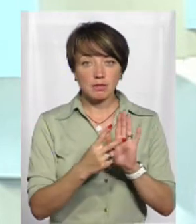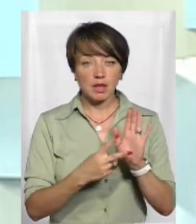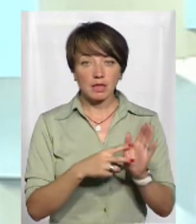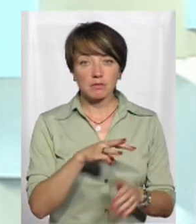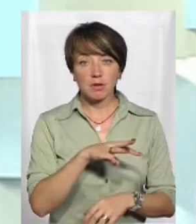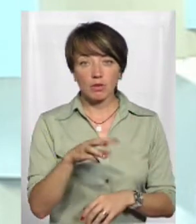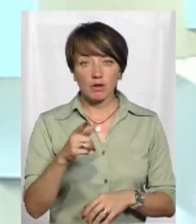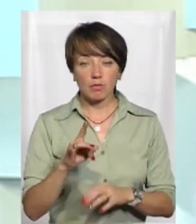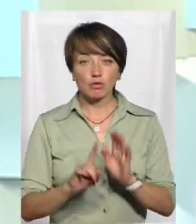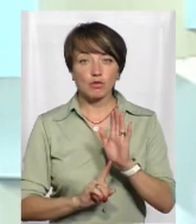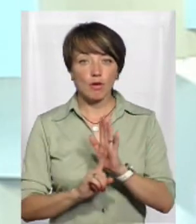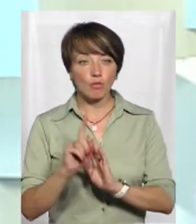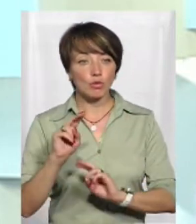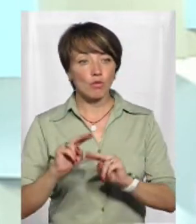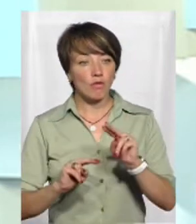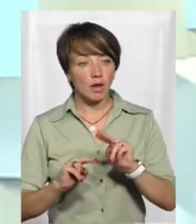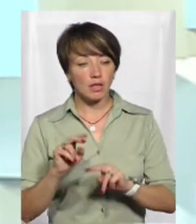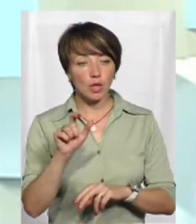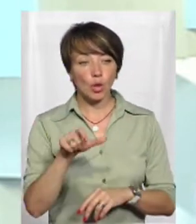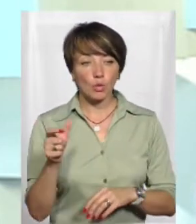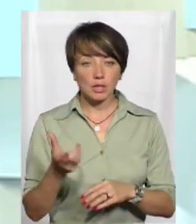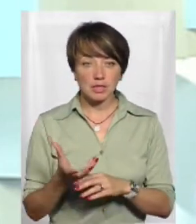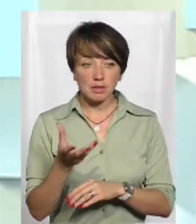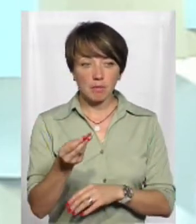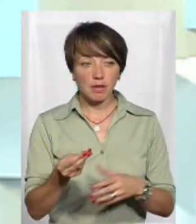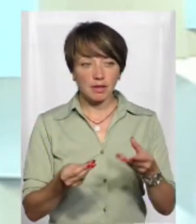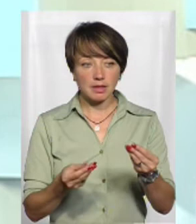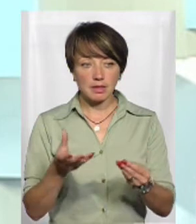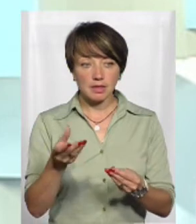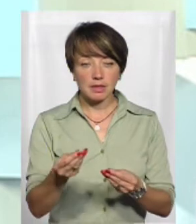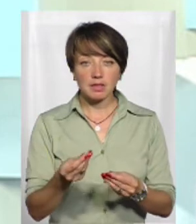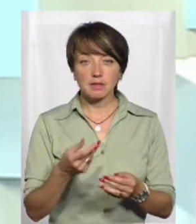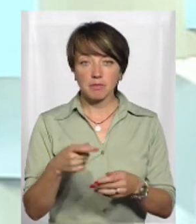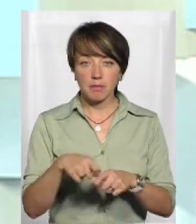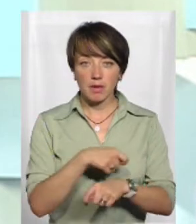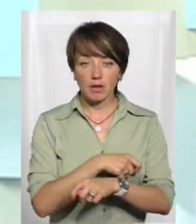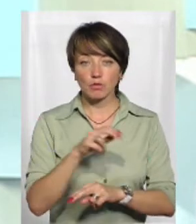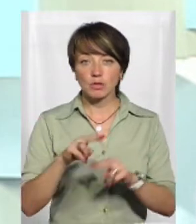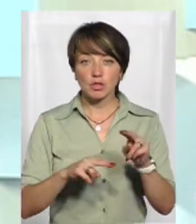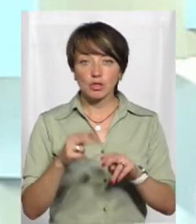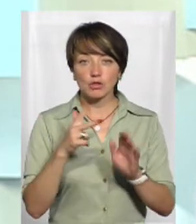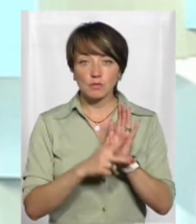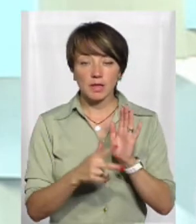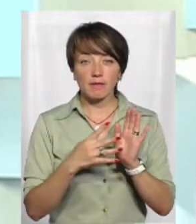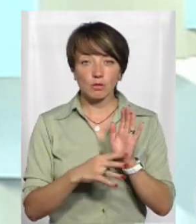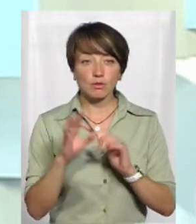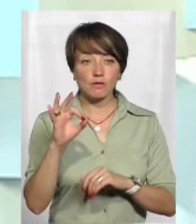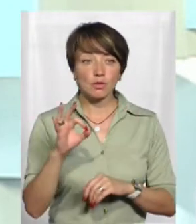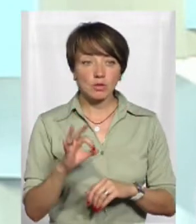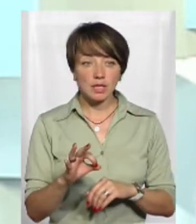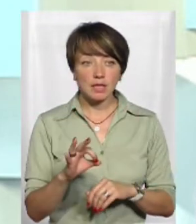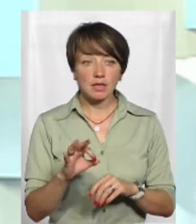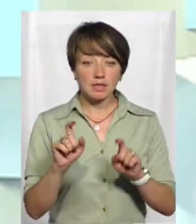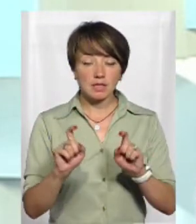мільйонів гривень. Він почав його будувати. Люди заплатили кожен за квадратний метр, вони добудували там до стадії 80-90%.